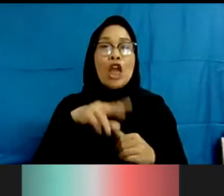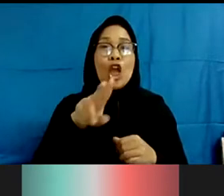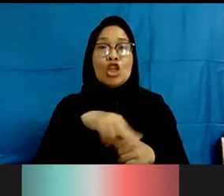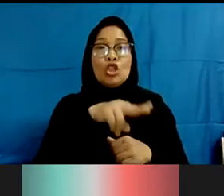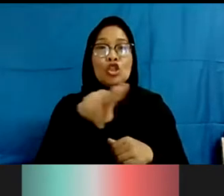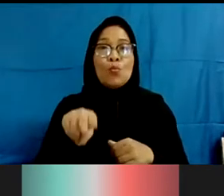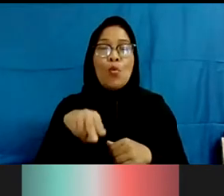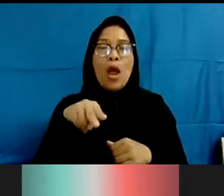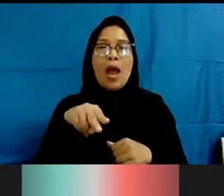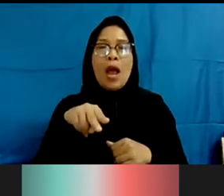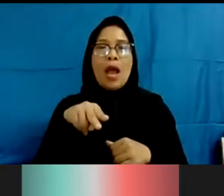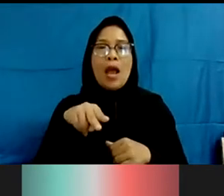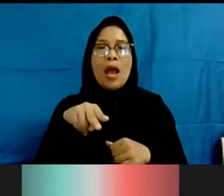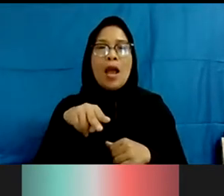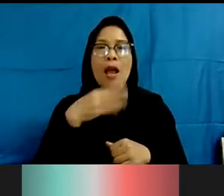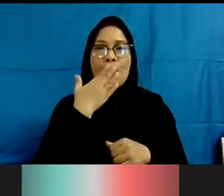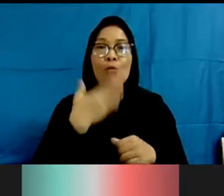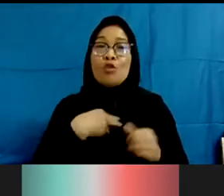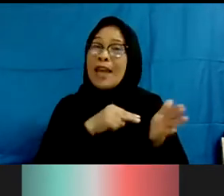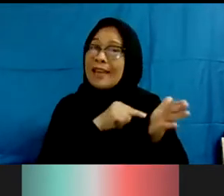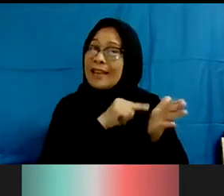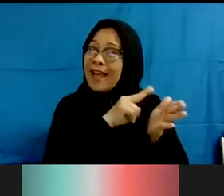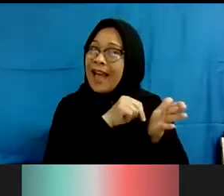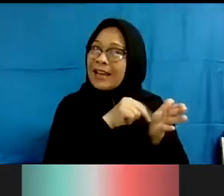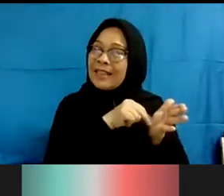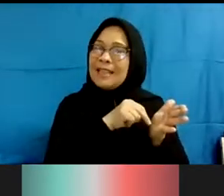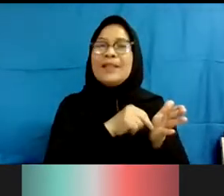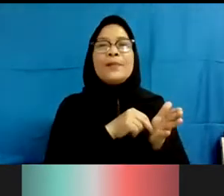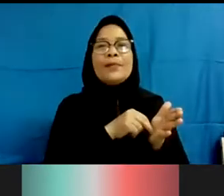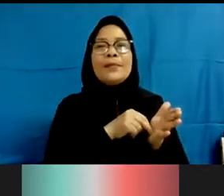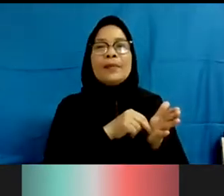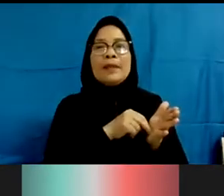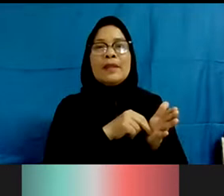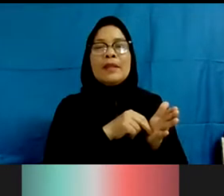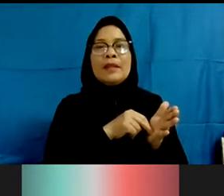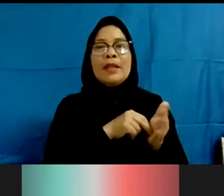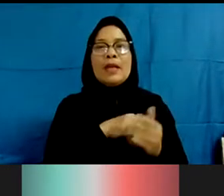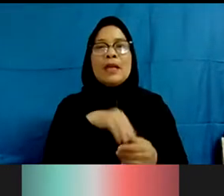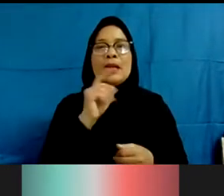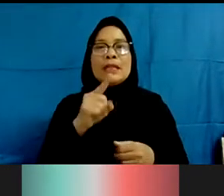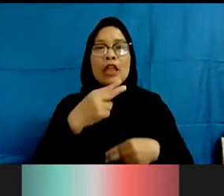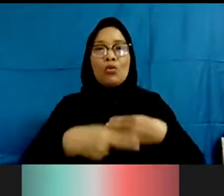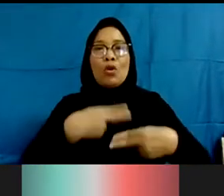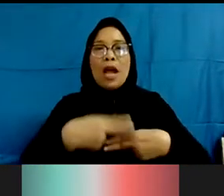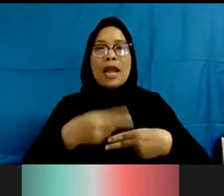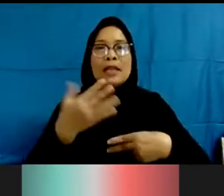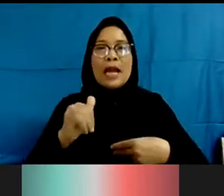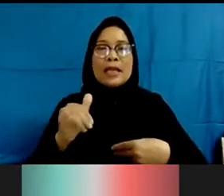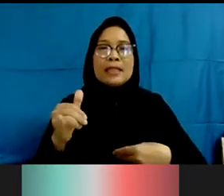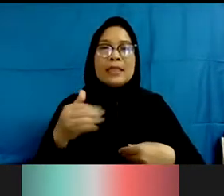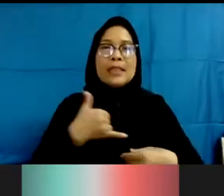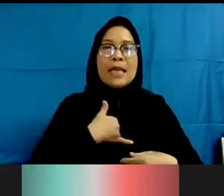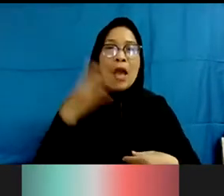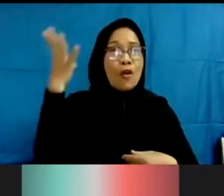Semuanya memiliki makna, dan juga satu hal yang saya tangkap tadi, braille ini